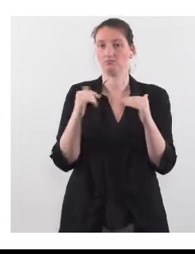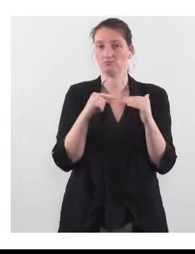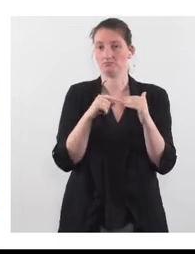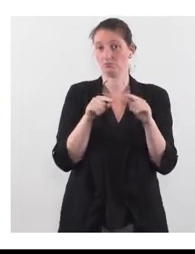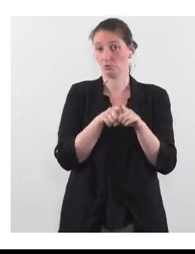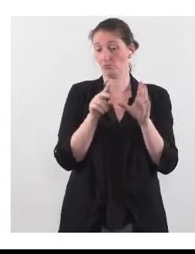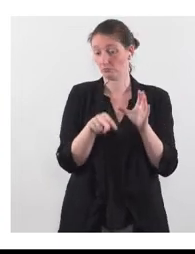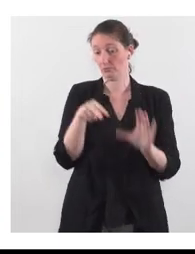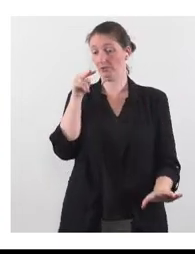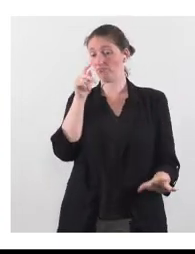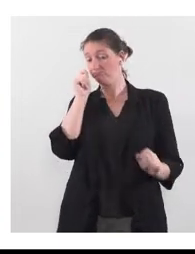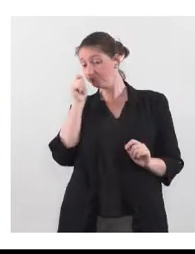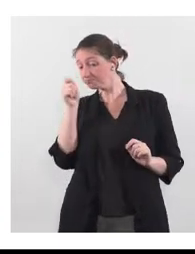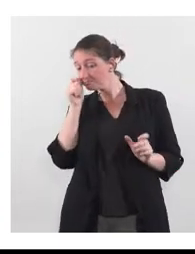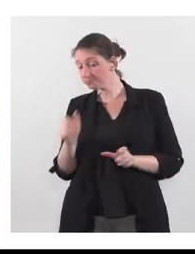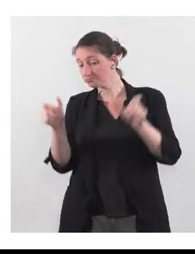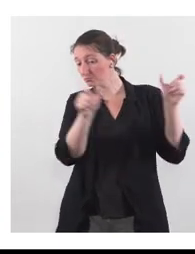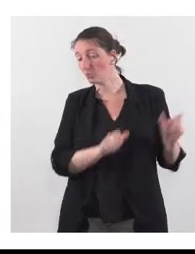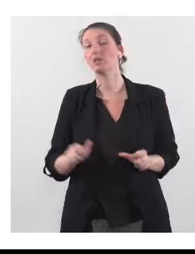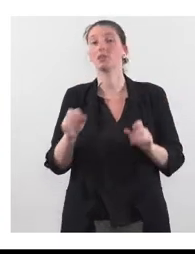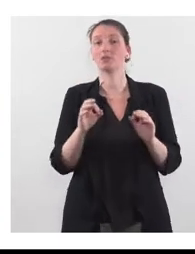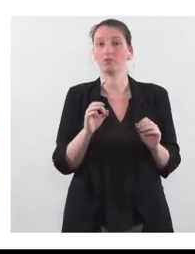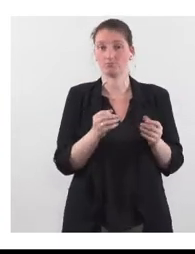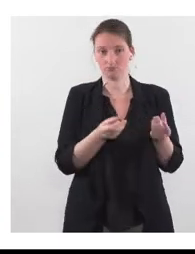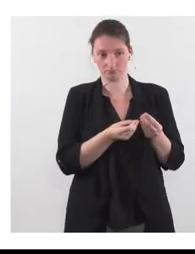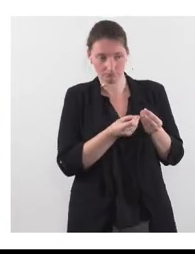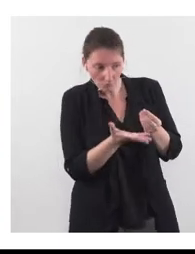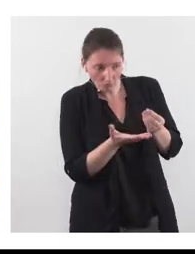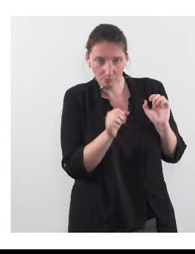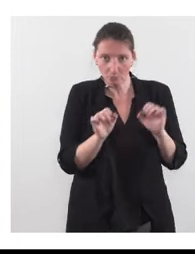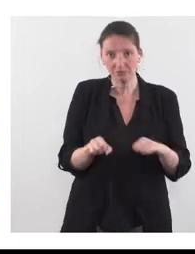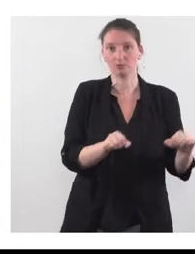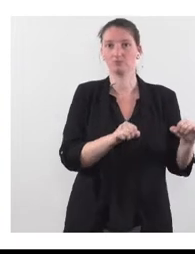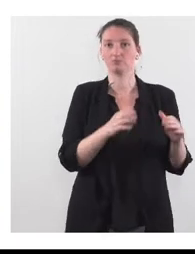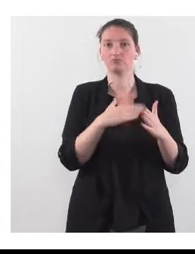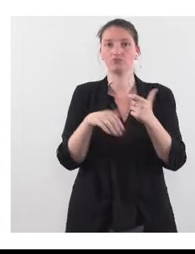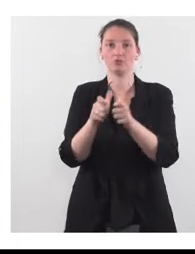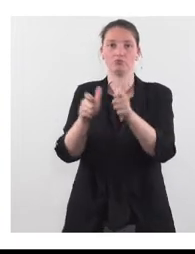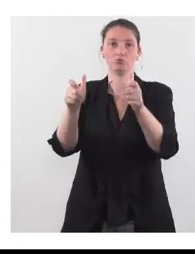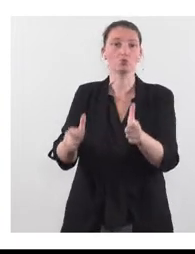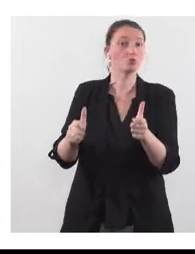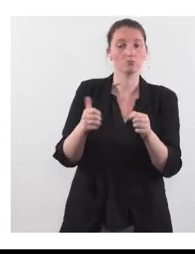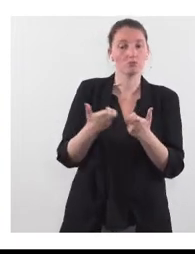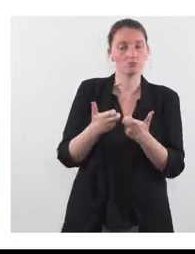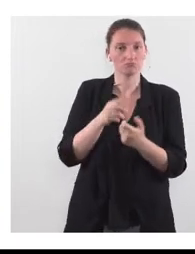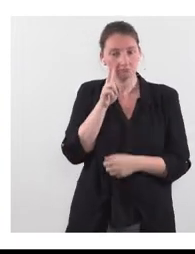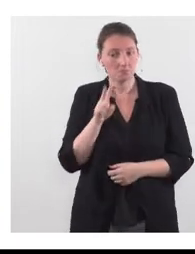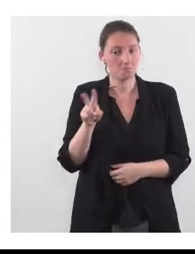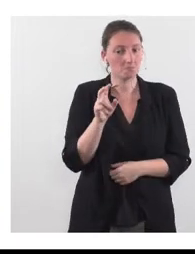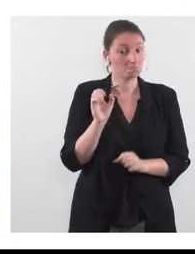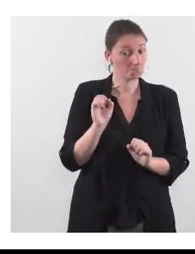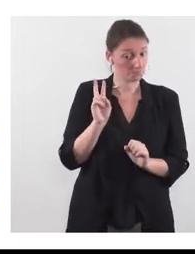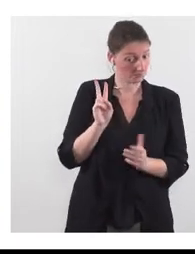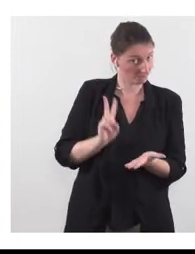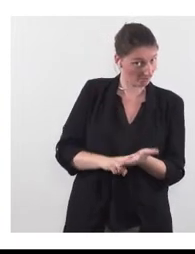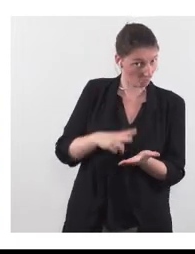audit des opportunités d'égalité qui existent au sein d'une organisation particulière. J'en parlerai tout à